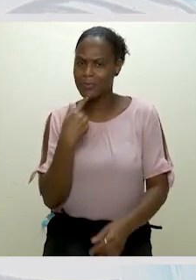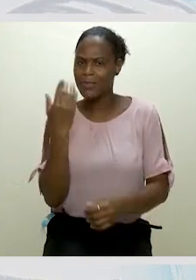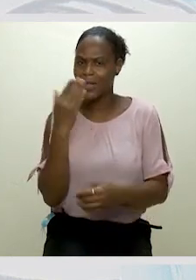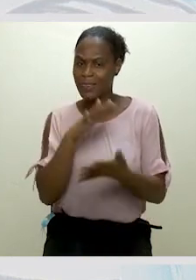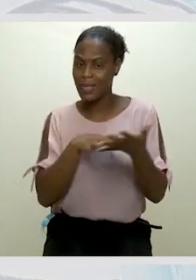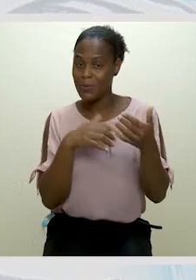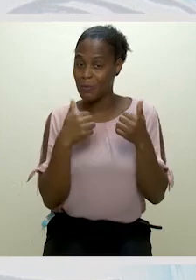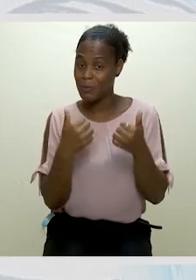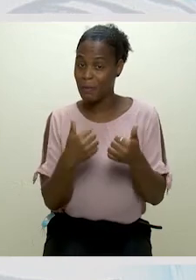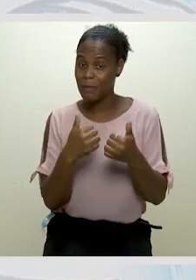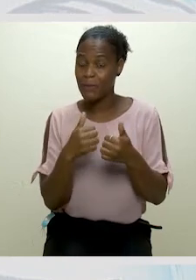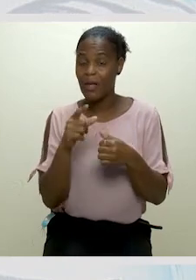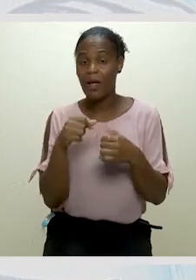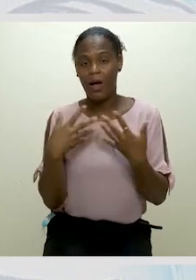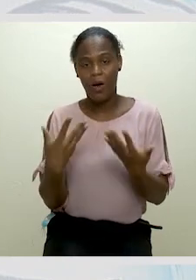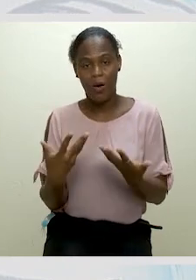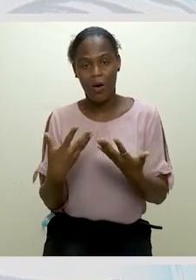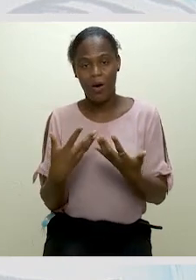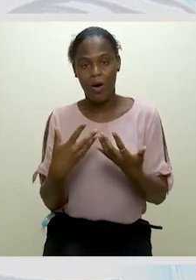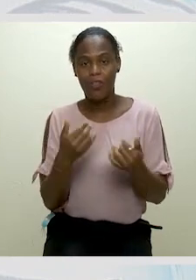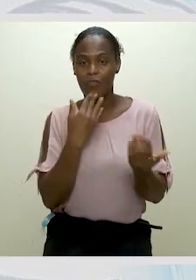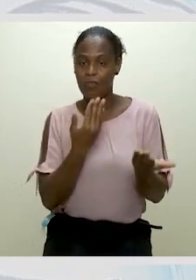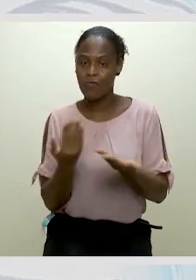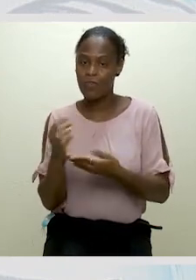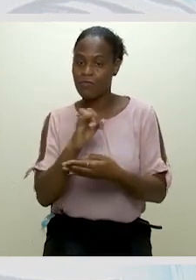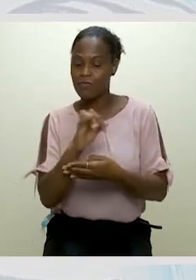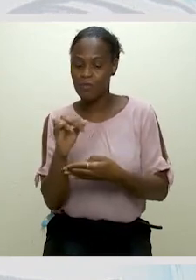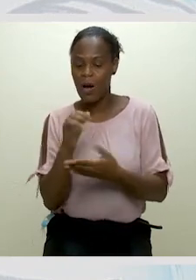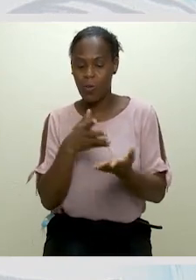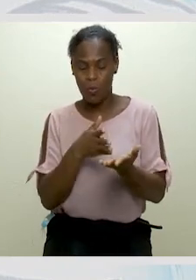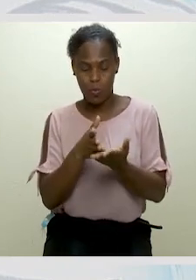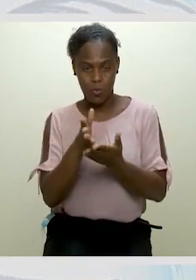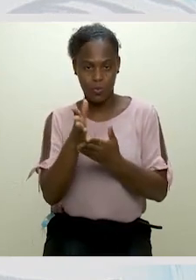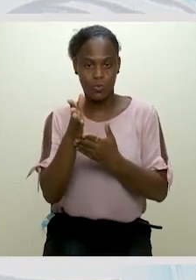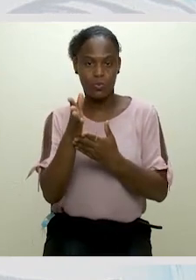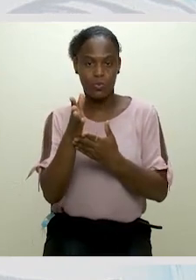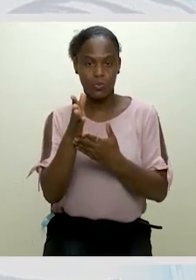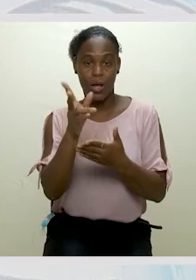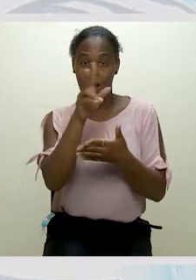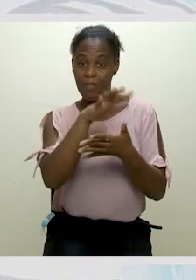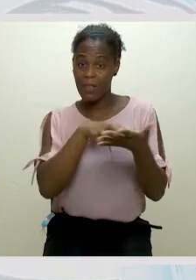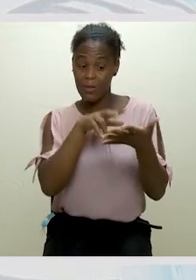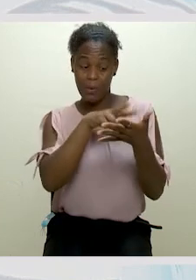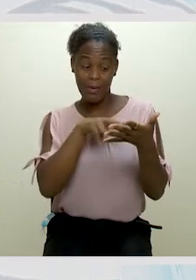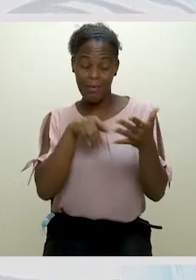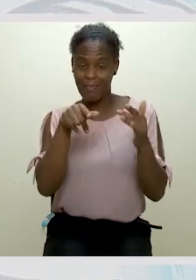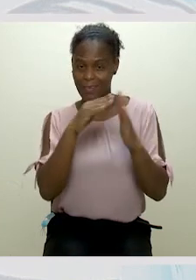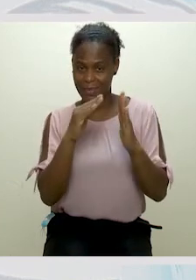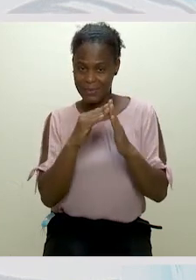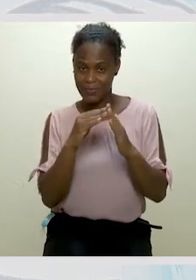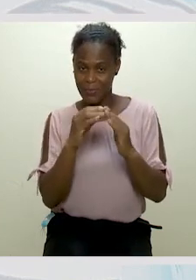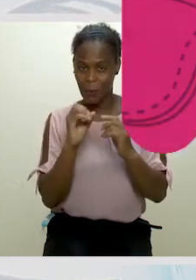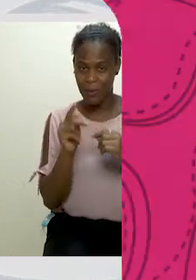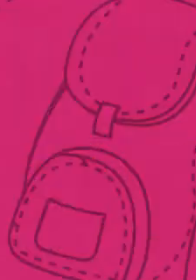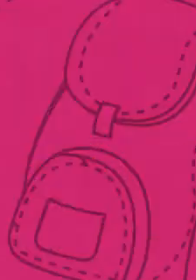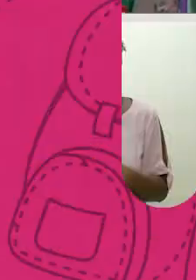le texte. Et maintenant, je vous invite à continuer la lecture à la maison.